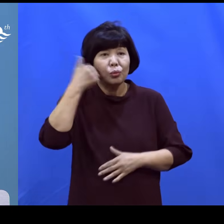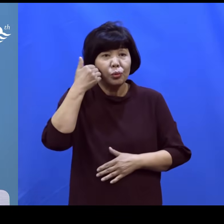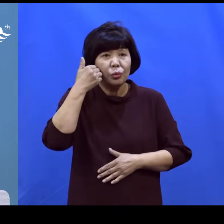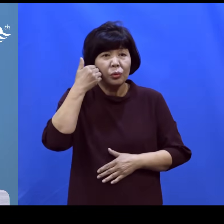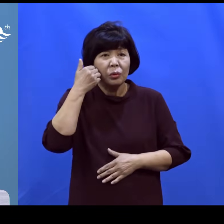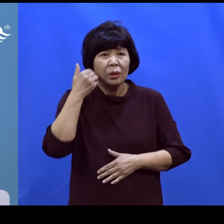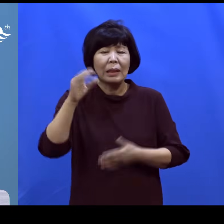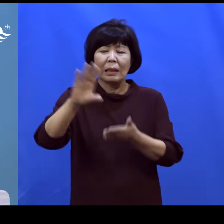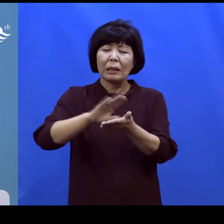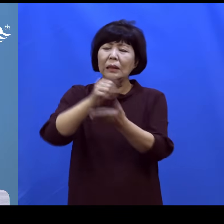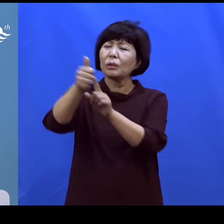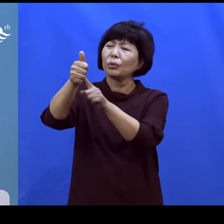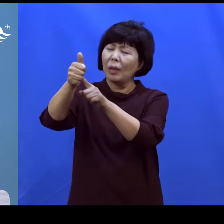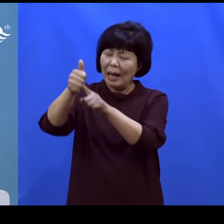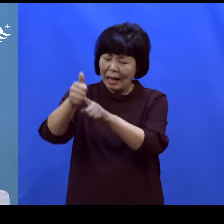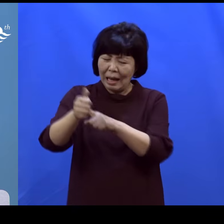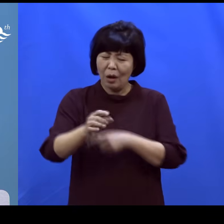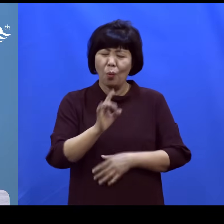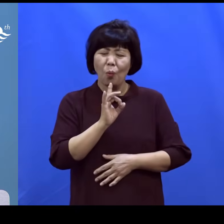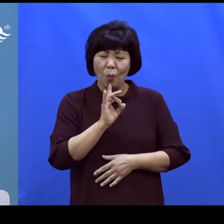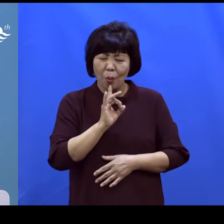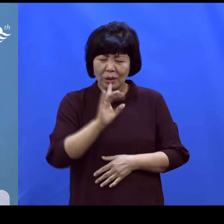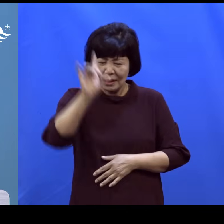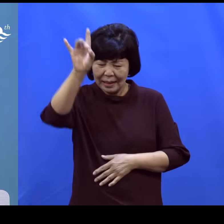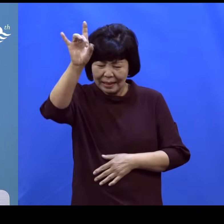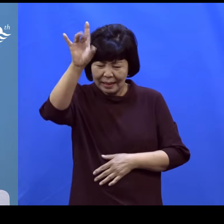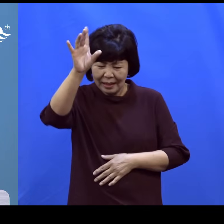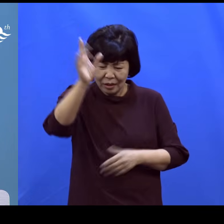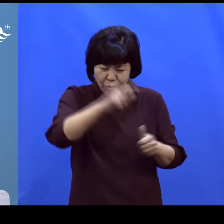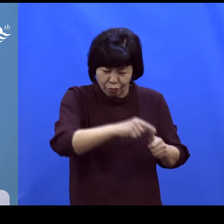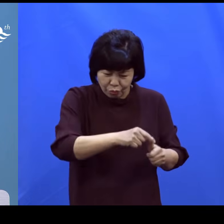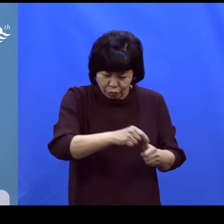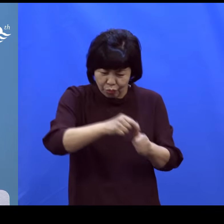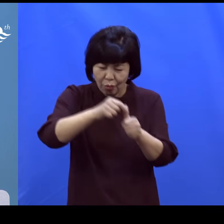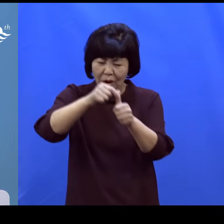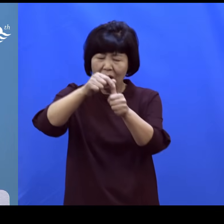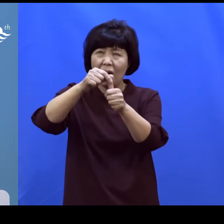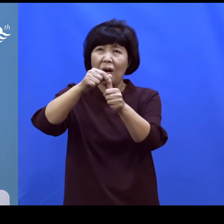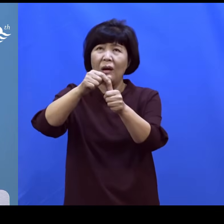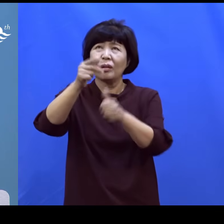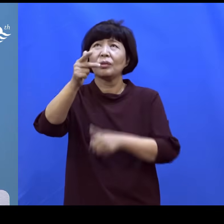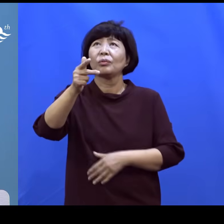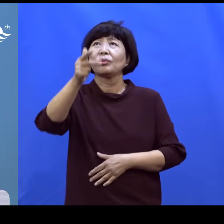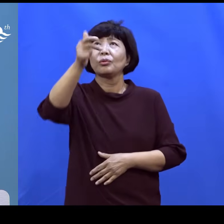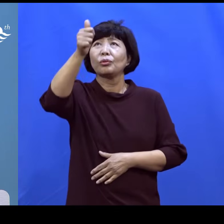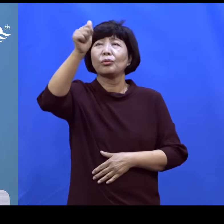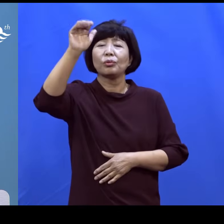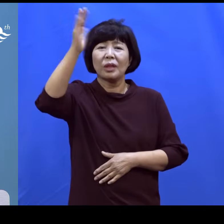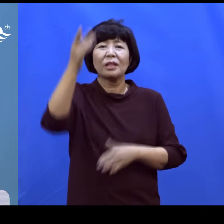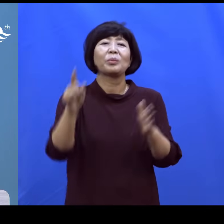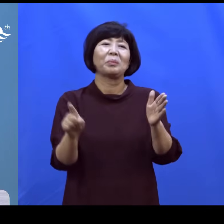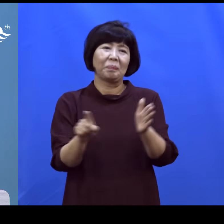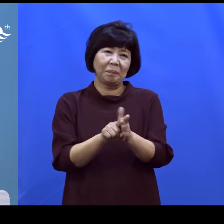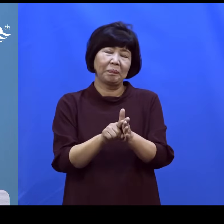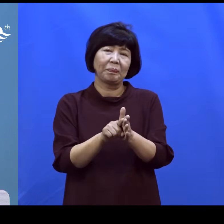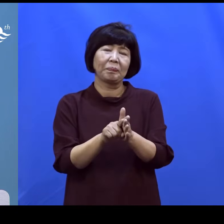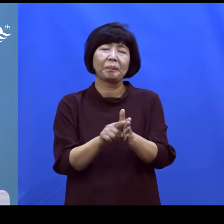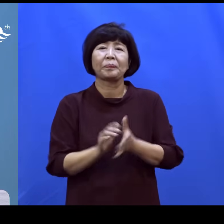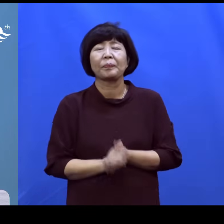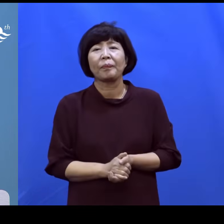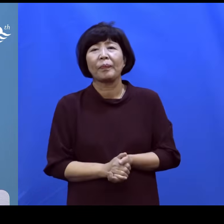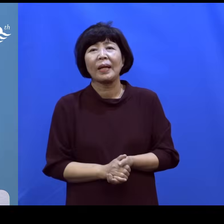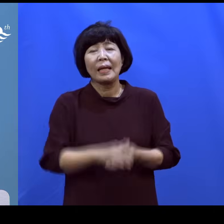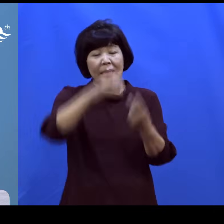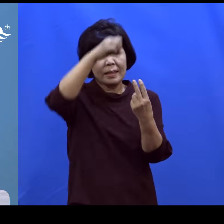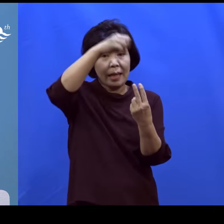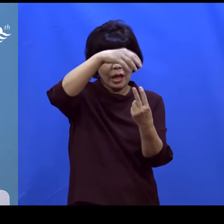구원의 길임을 알고 믿는 사람. 세례 요한이 그걸 알고 있었던 거죠. 세례 요한은 그리스도가 누구인지를 분명히 알고 있습니다. 그의